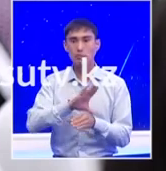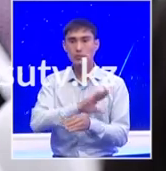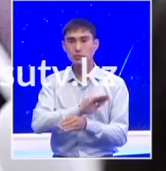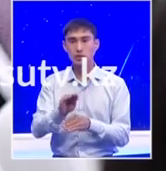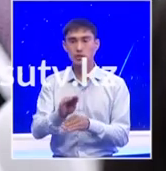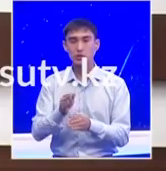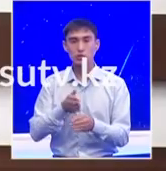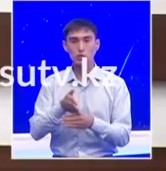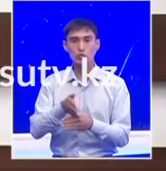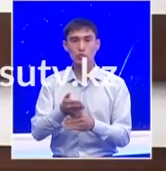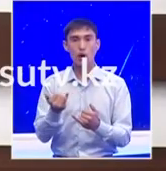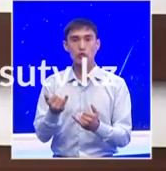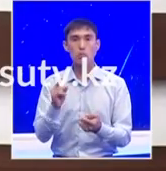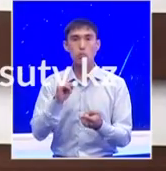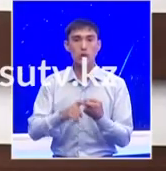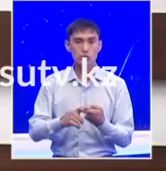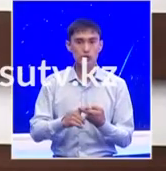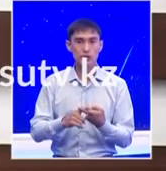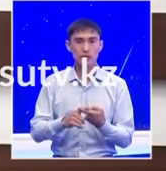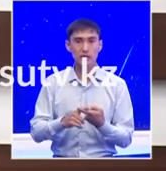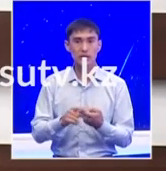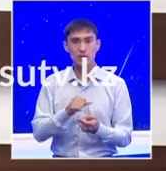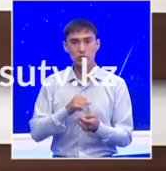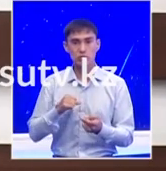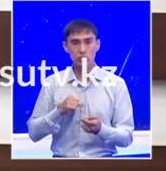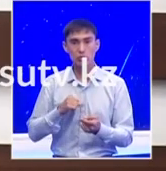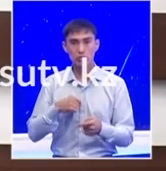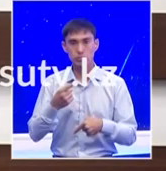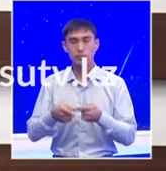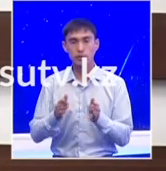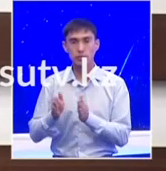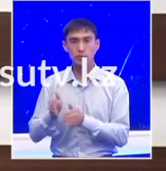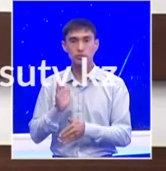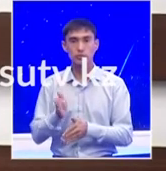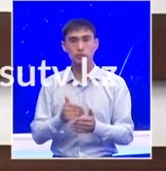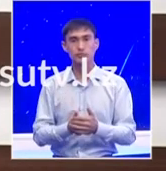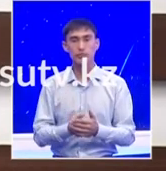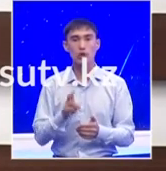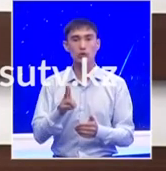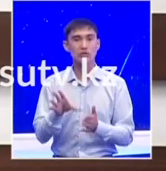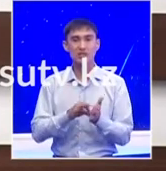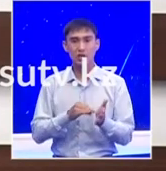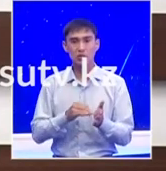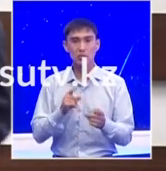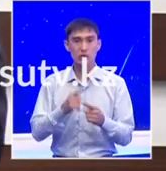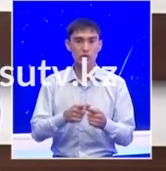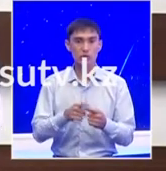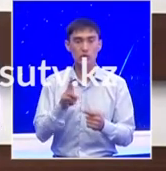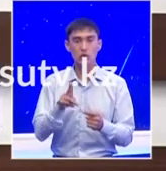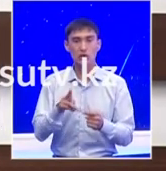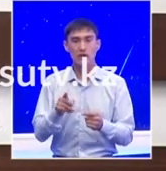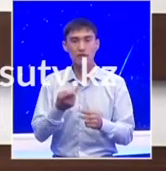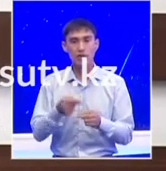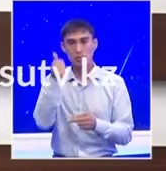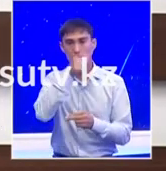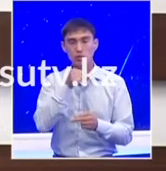доступ, а уже подключение, само собой, он идет постепенно. Кто-то сразу подключается, кто-то в этом